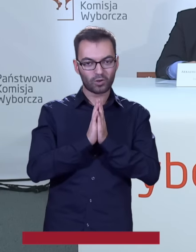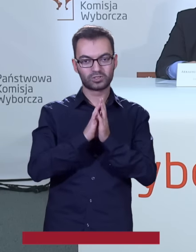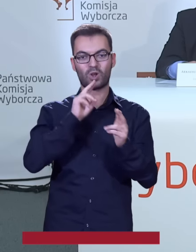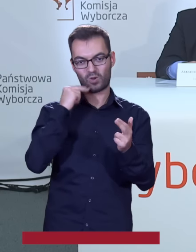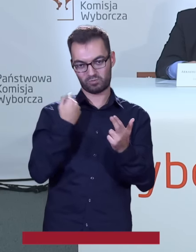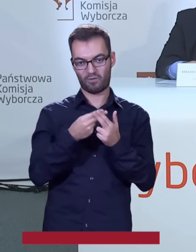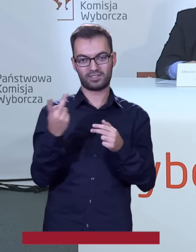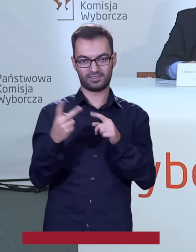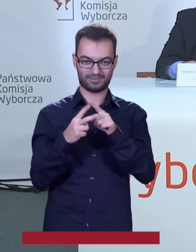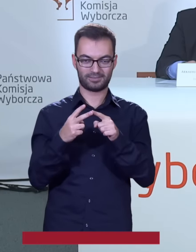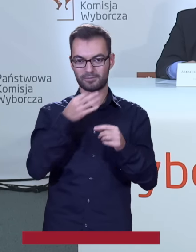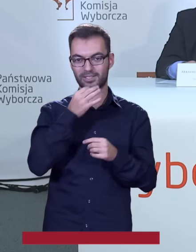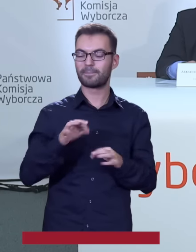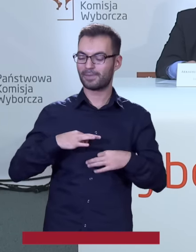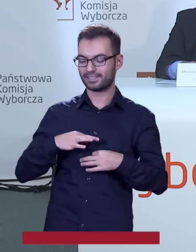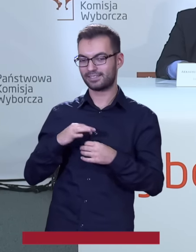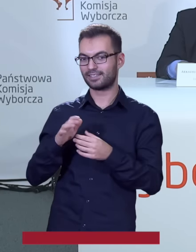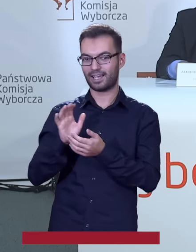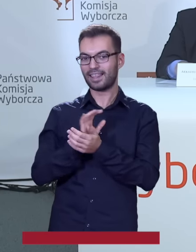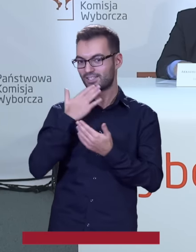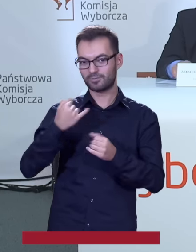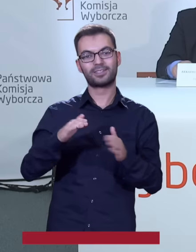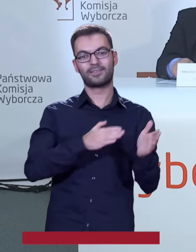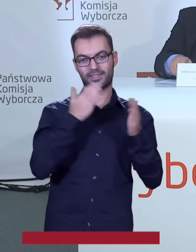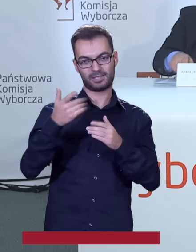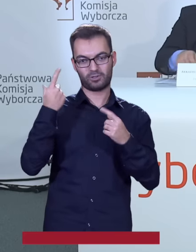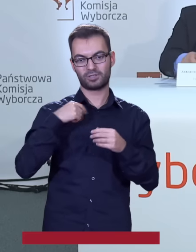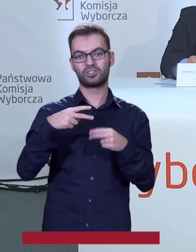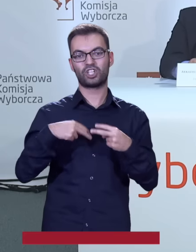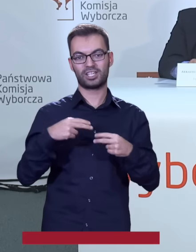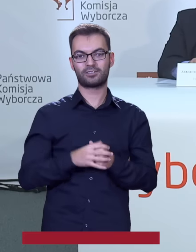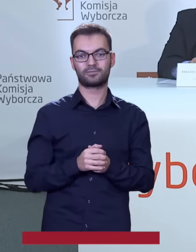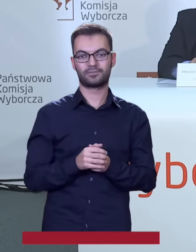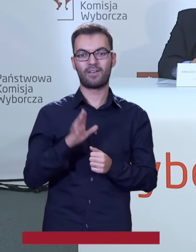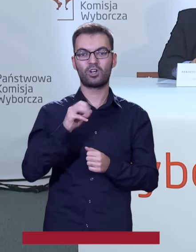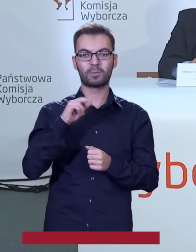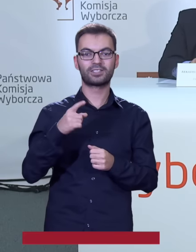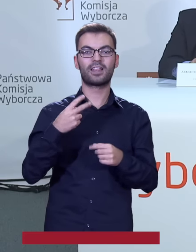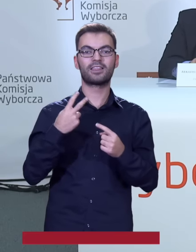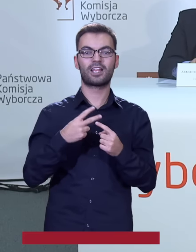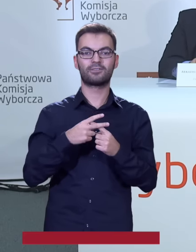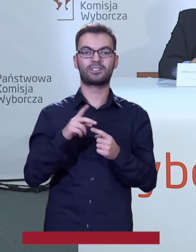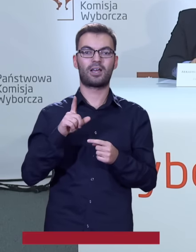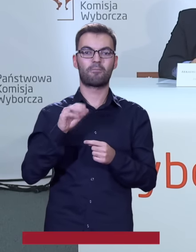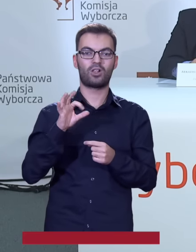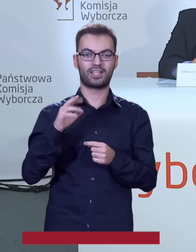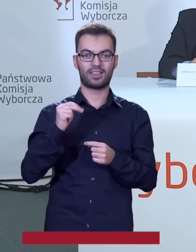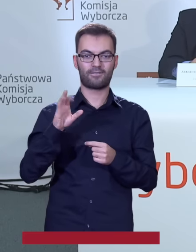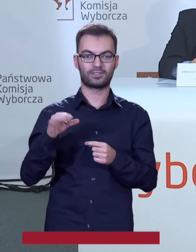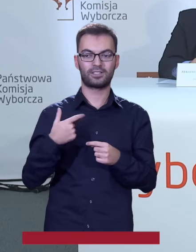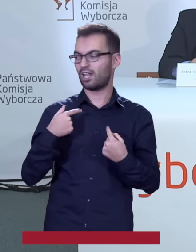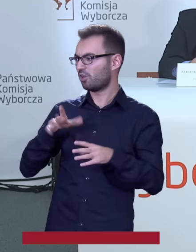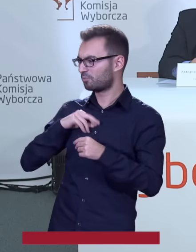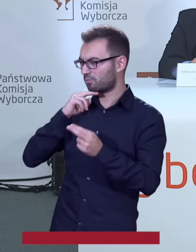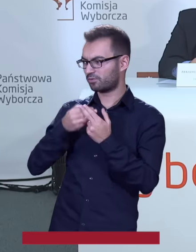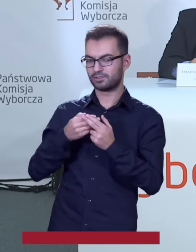na te dwa pytania. Pani redaktor, dziękuję. Proszę kolejnego dziennikarza. Wojciech Grzeliński, Telewizja Polsat News. Ja tylko ale nie uzyskałam